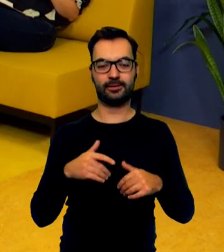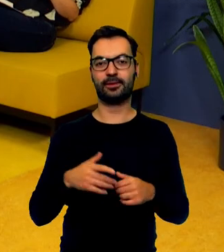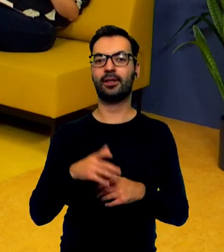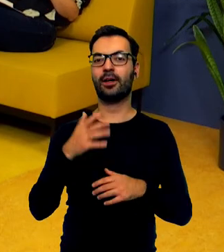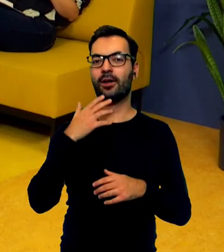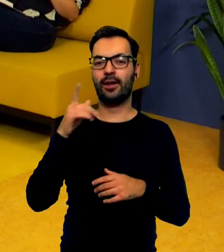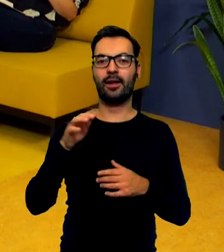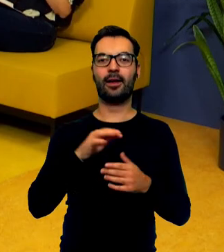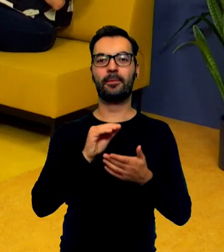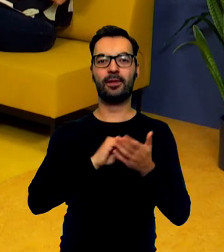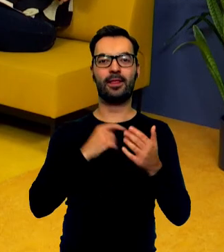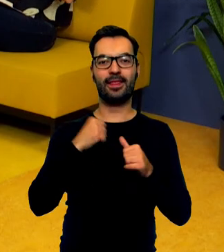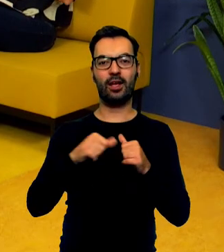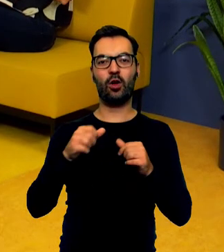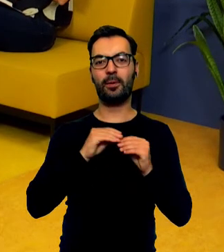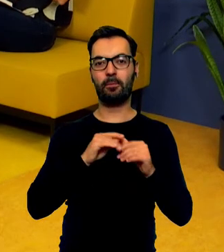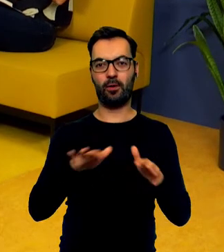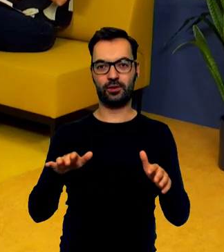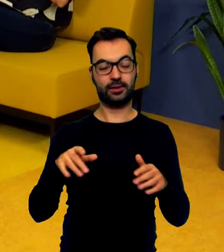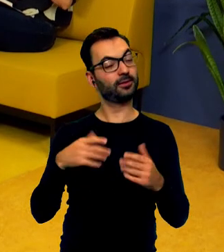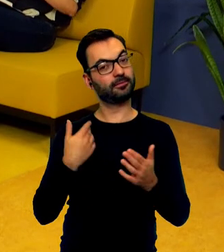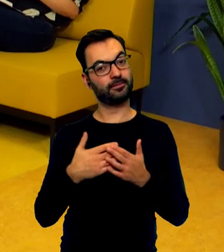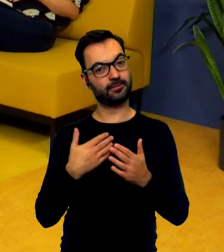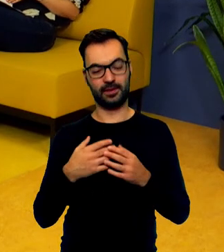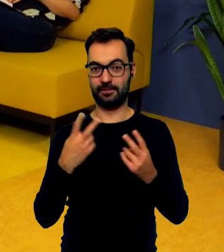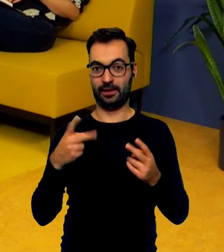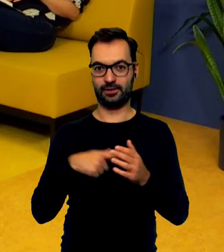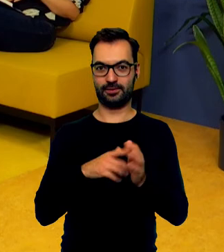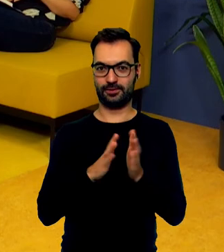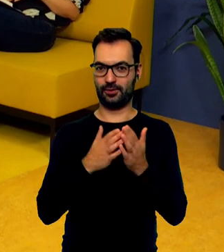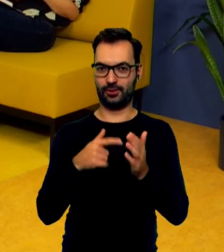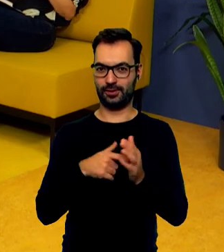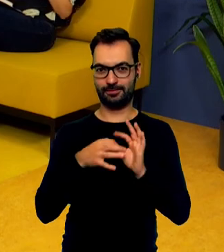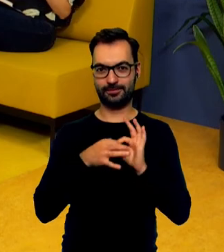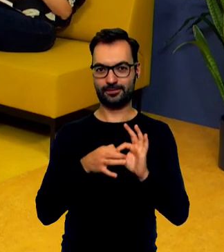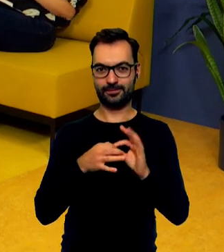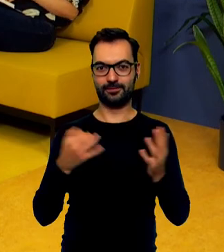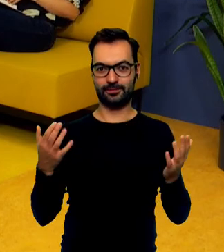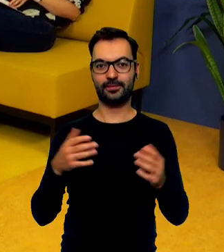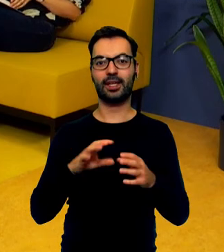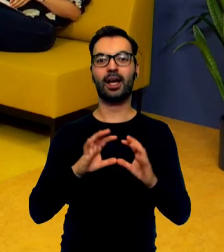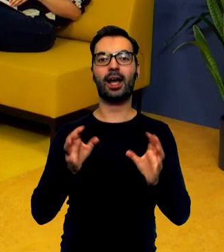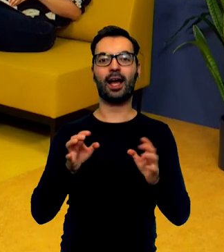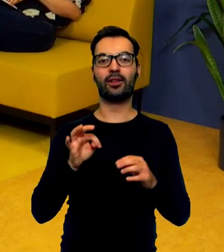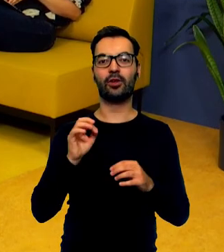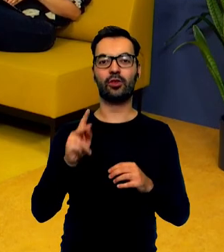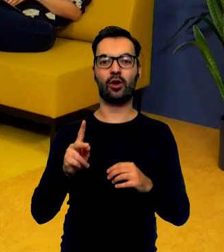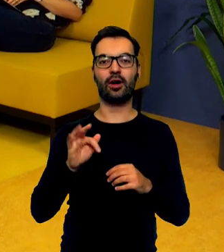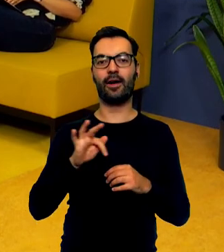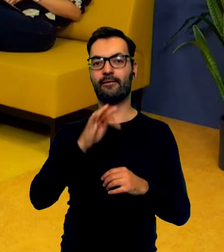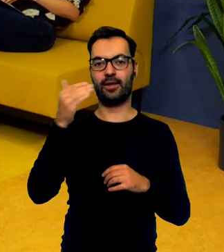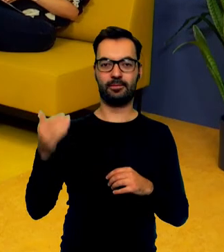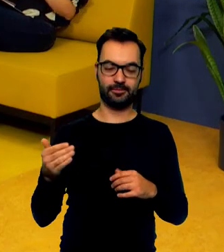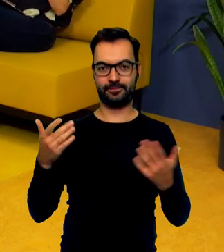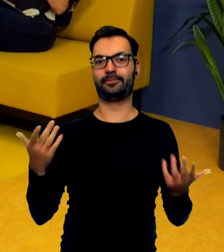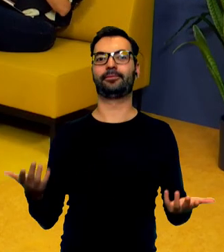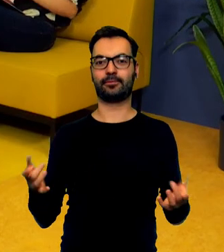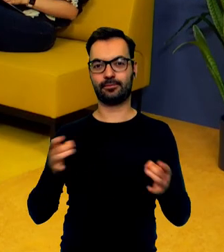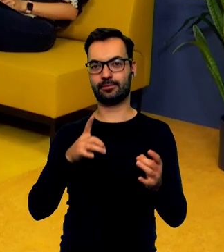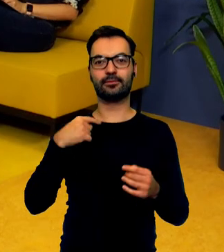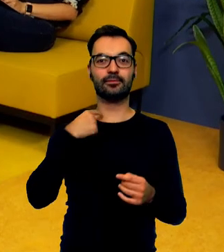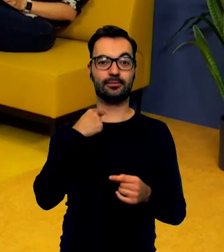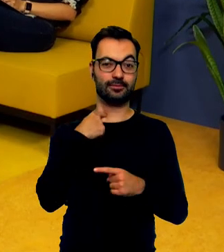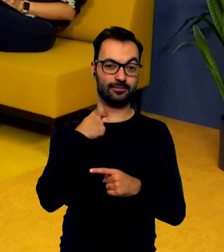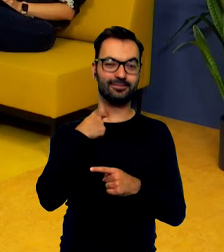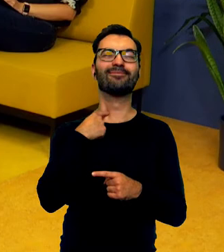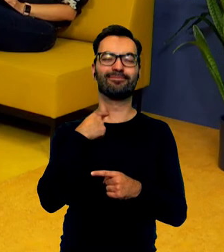jesteś felietonistą Tygodnika Powszechnego, co nie jest bez znaczenia dla tej książki, o której dzisiaj będziemy rozmawiać. Oczywiście Radio Tok FM powoduje, że od razu ten głos, który